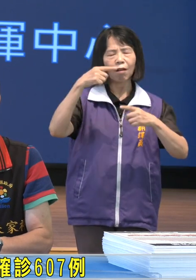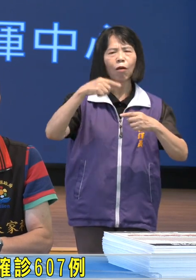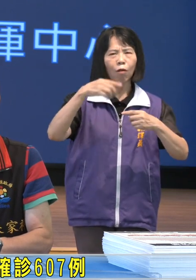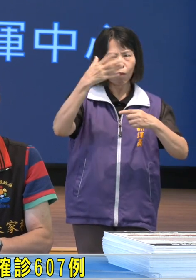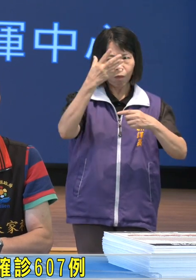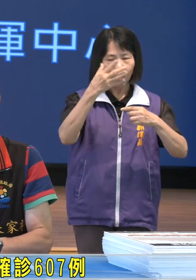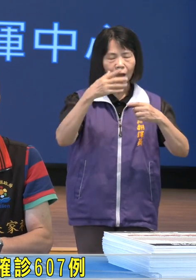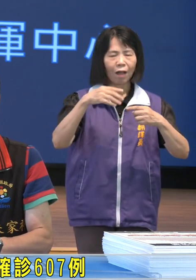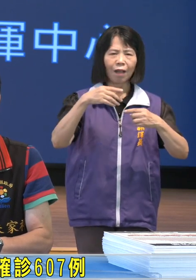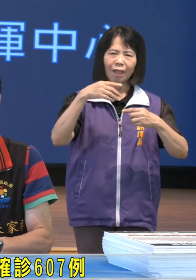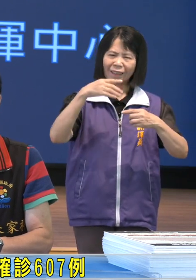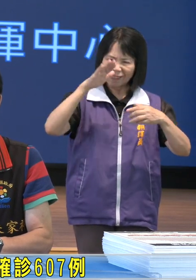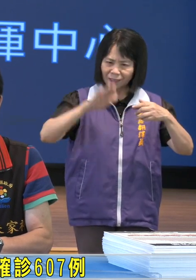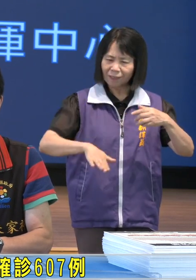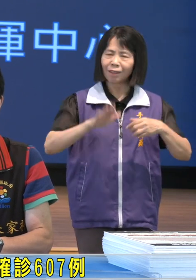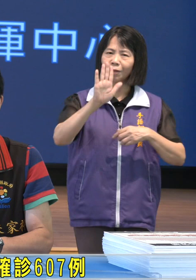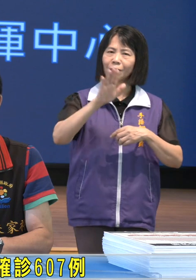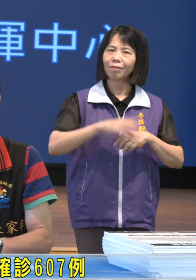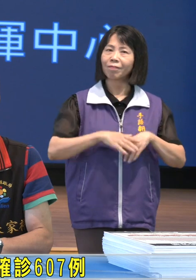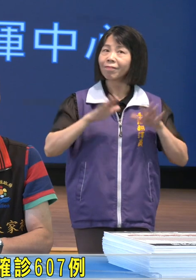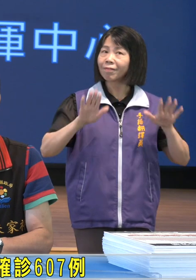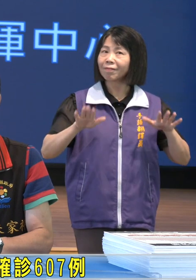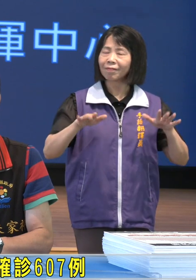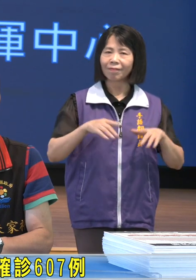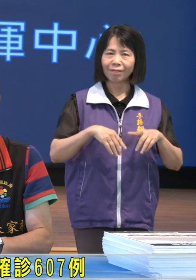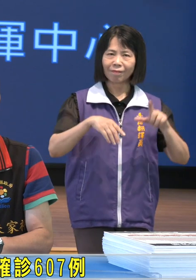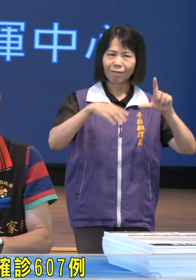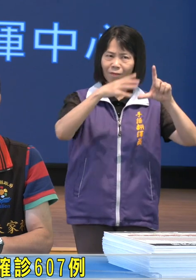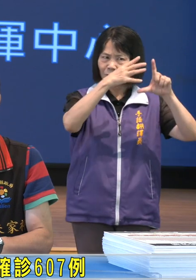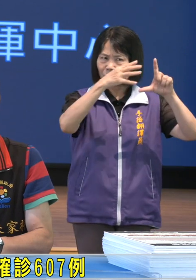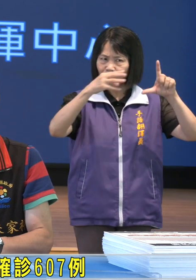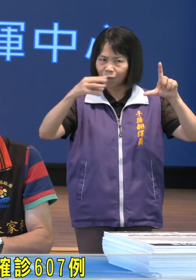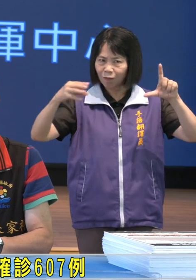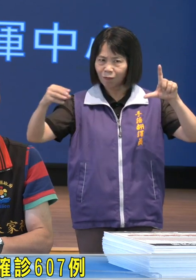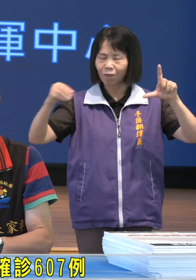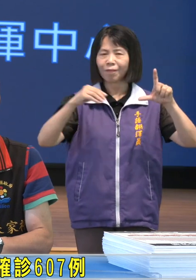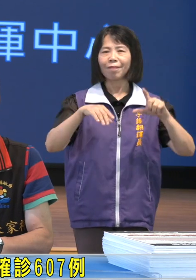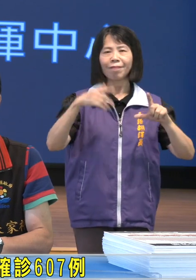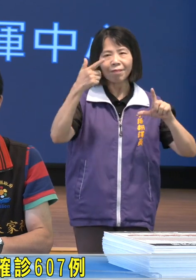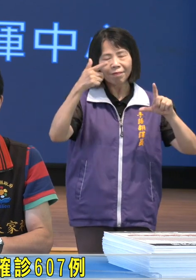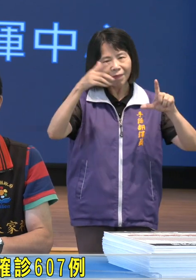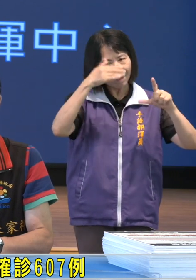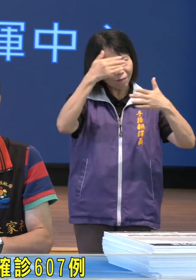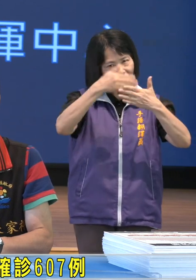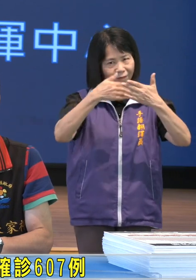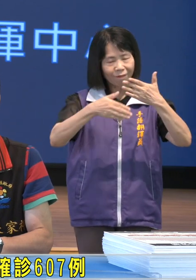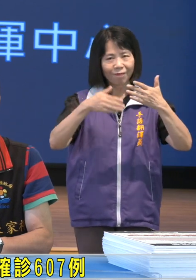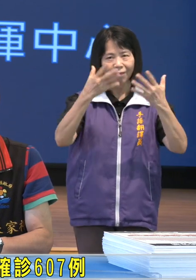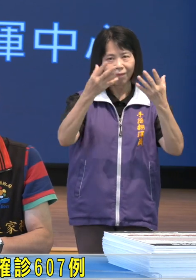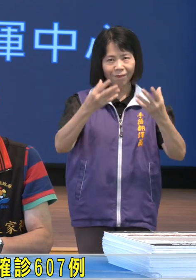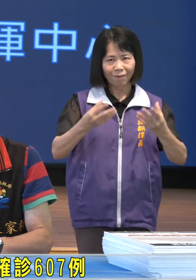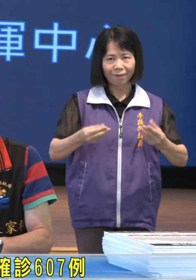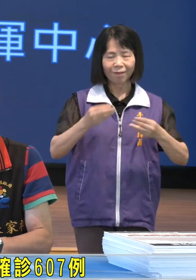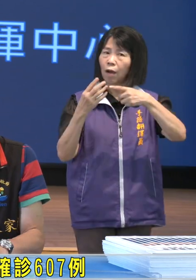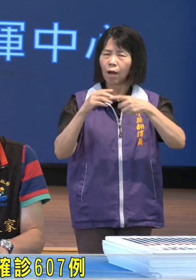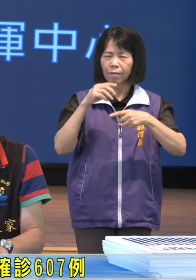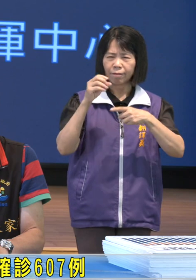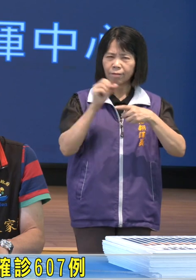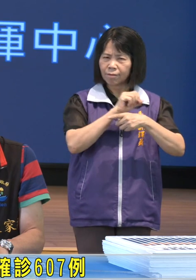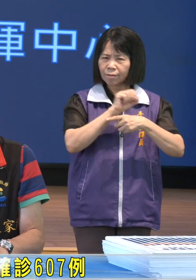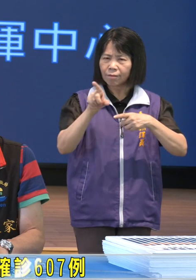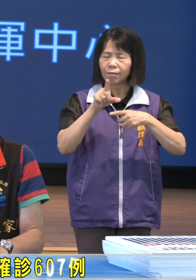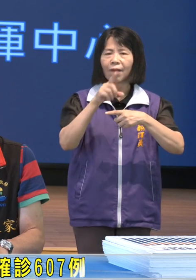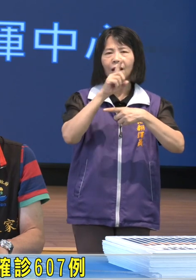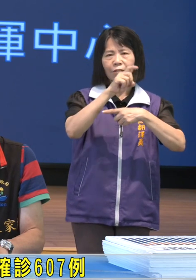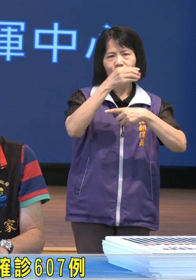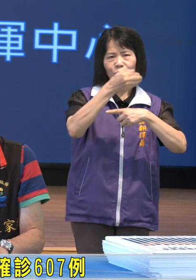体来讲，那整个趋势都是一直在往稳定下降的一个方向去进行中。那还有